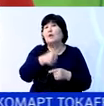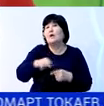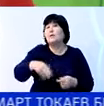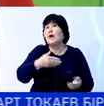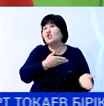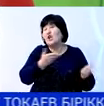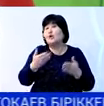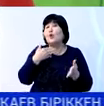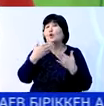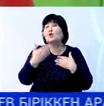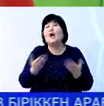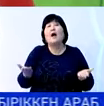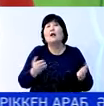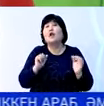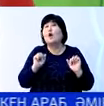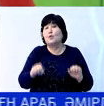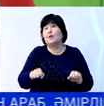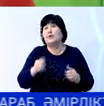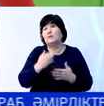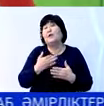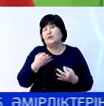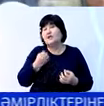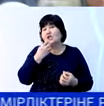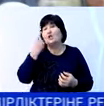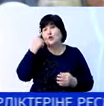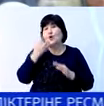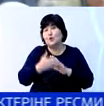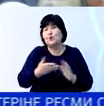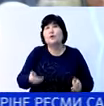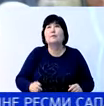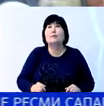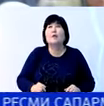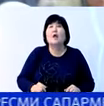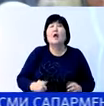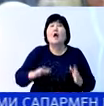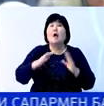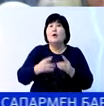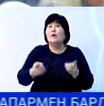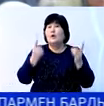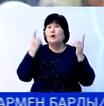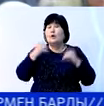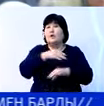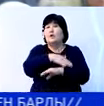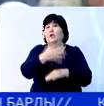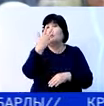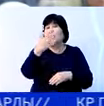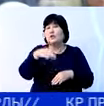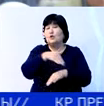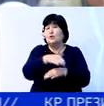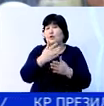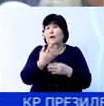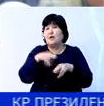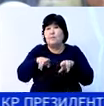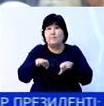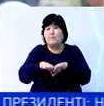ертең сөйлесуіміз керек, қандай мүмкіндіктері бар екен қарап көрейік. Жақсы түсіндім сұрағыңызды. Ауылда үлкен 5 көше бар, параллель жақсы орналасқан.